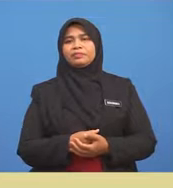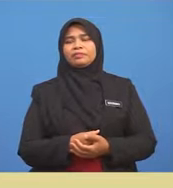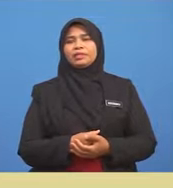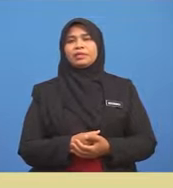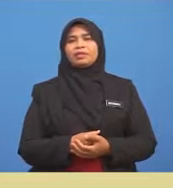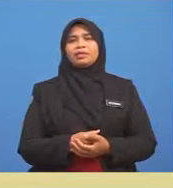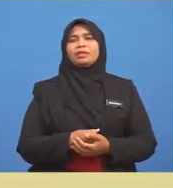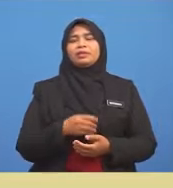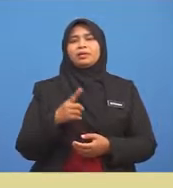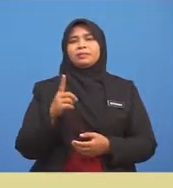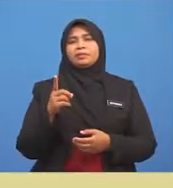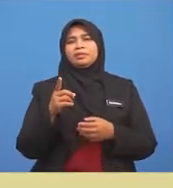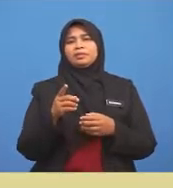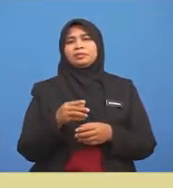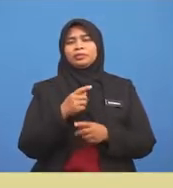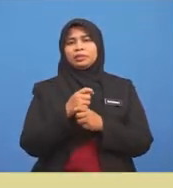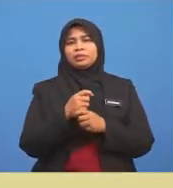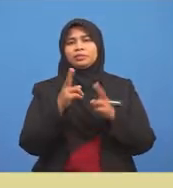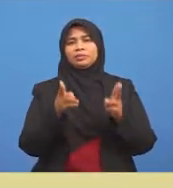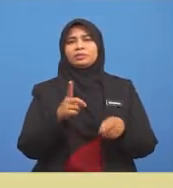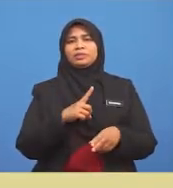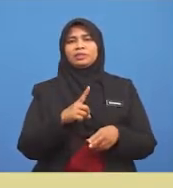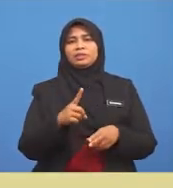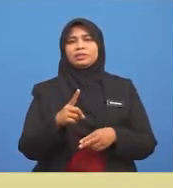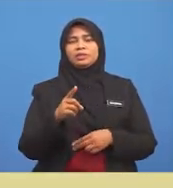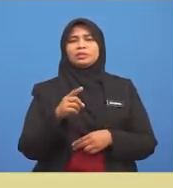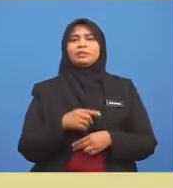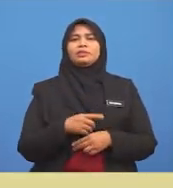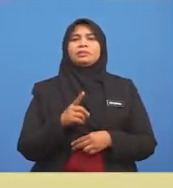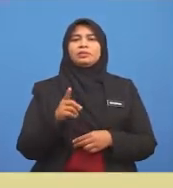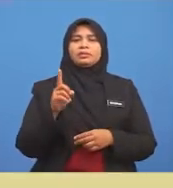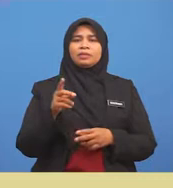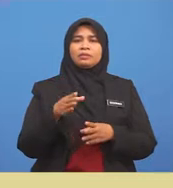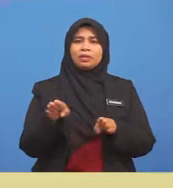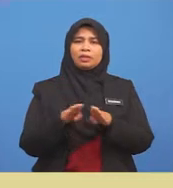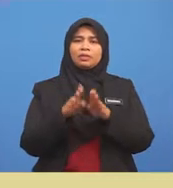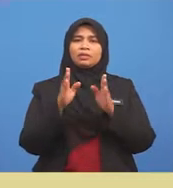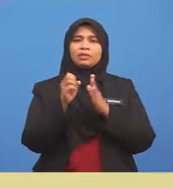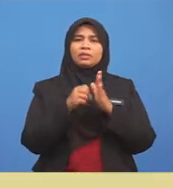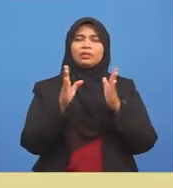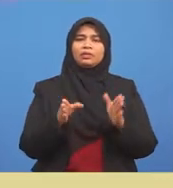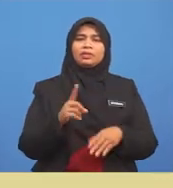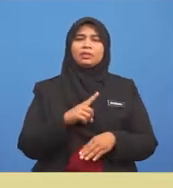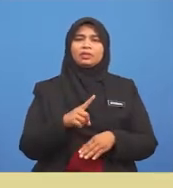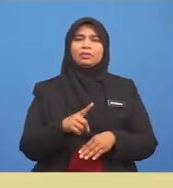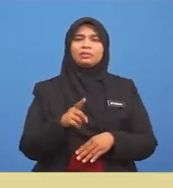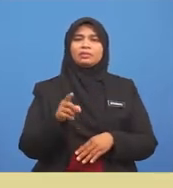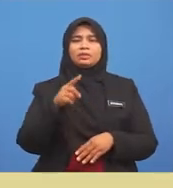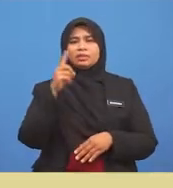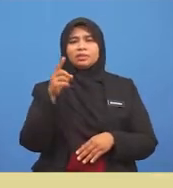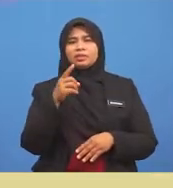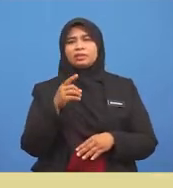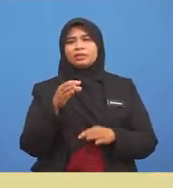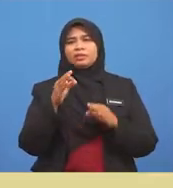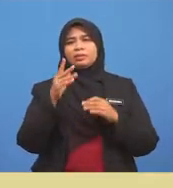Ya, pertama sekali, sudah tentulah kita sebagai seorang Muslim hendaklah sentiasa